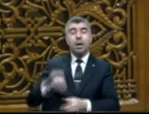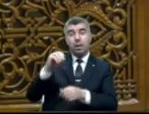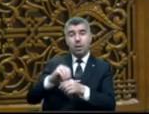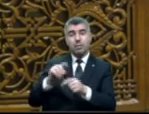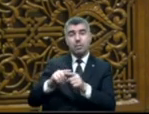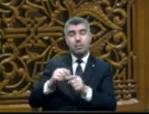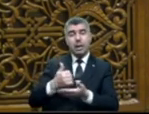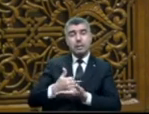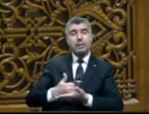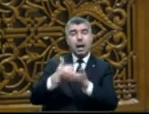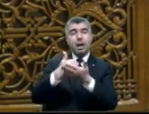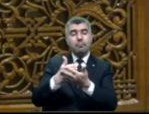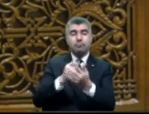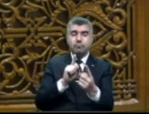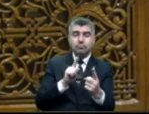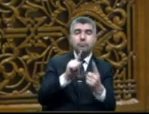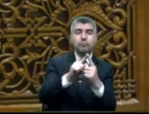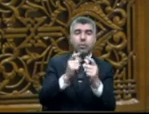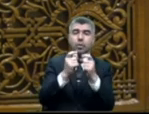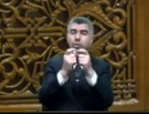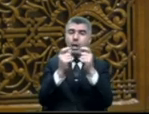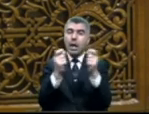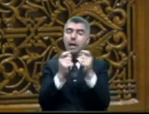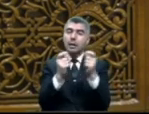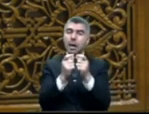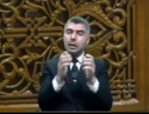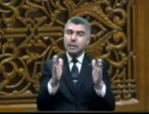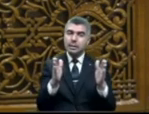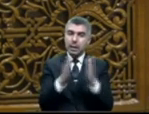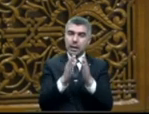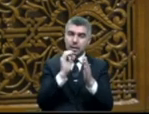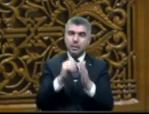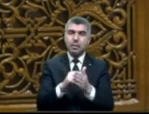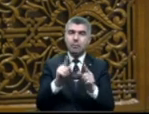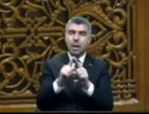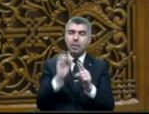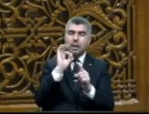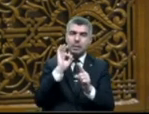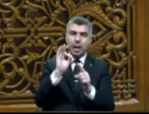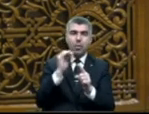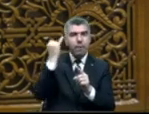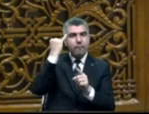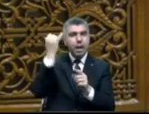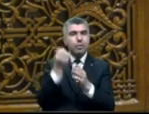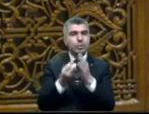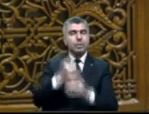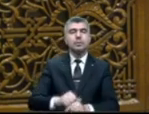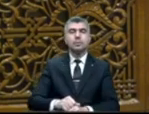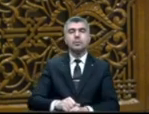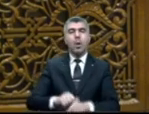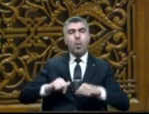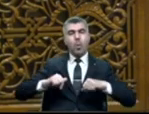توفير دعم ملموس لتعزيز قدرة المقاولات المغربية الصغرى والمتوسطة على التنافسية والابتكار. السيدة